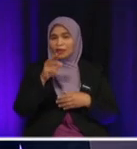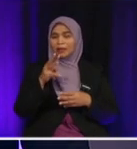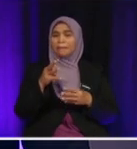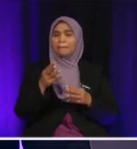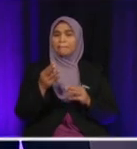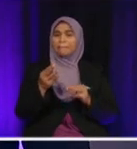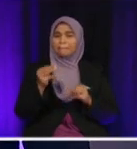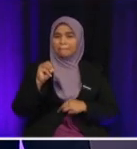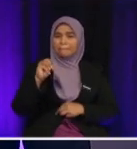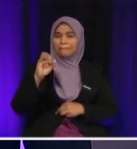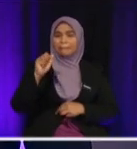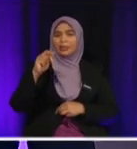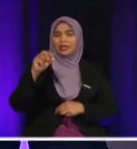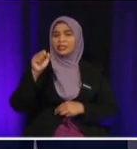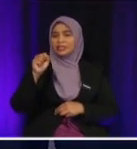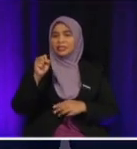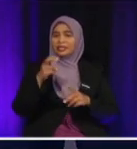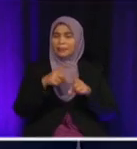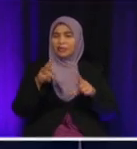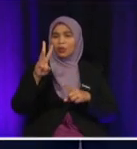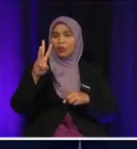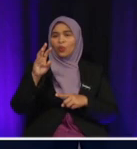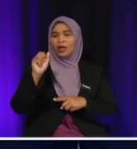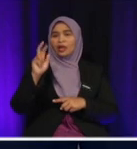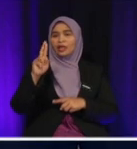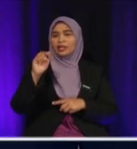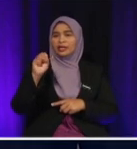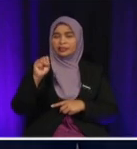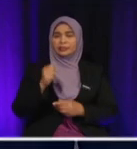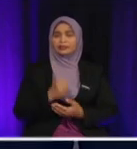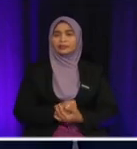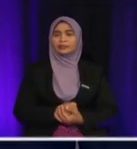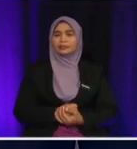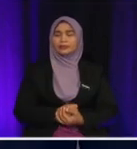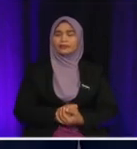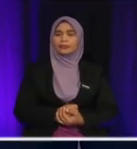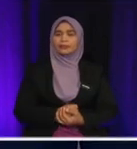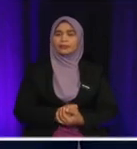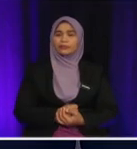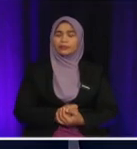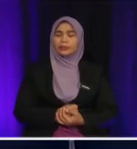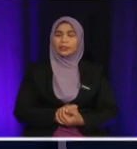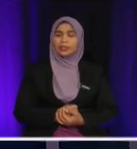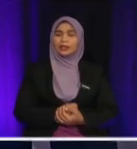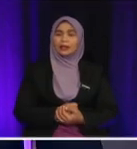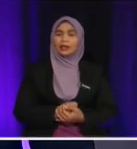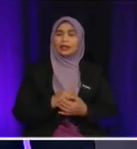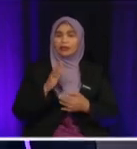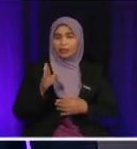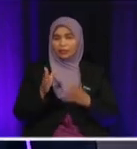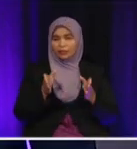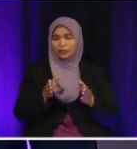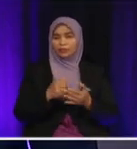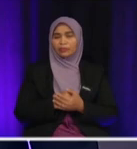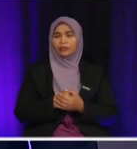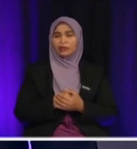yang mahukan balasan yang sama. Namun demikian, dia ada namun kan. Namun demikian, mangsa atau waris